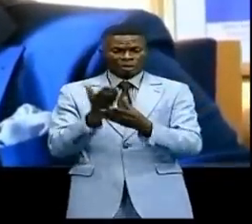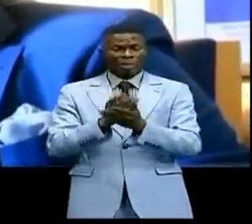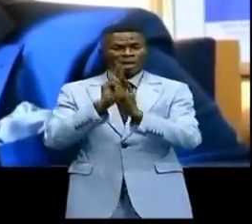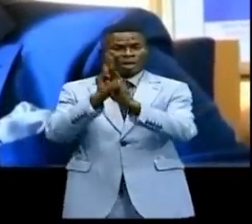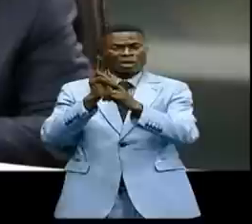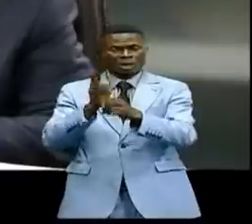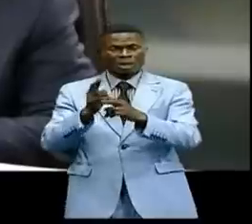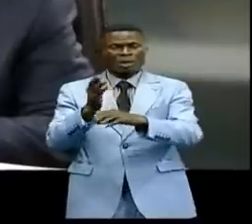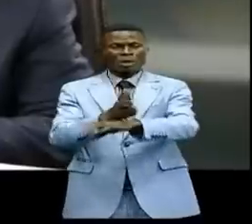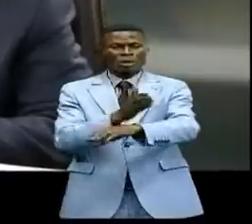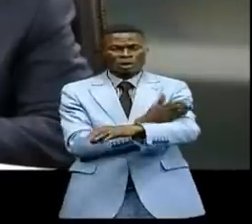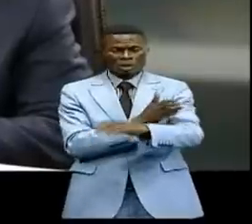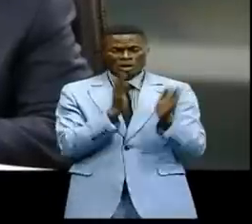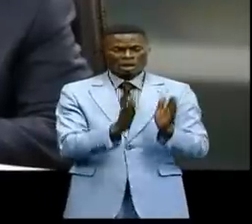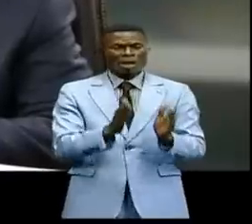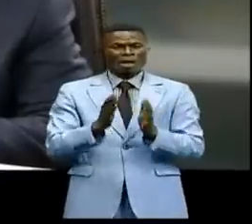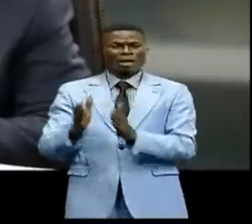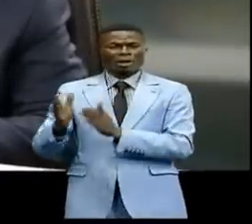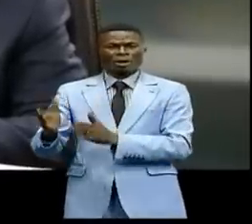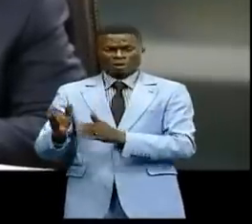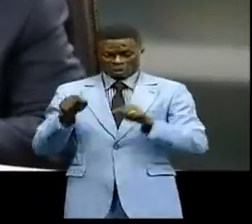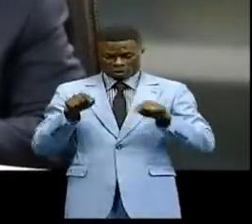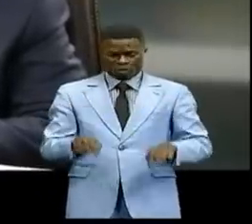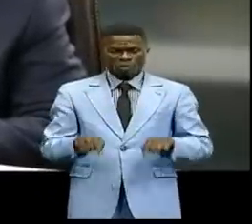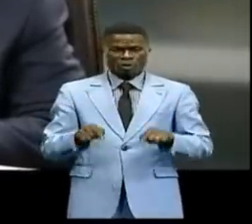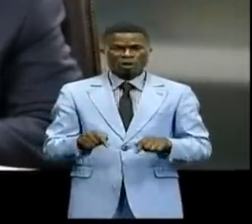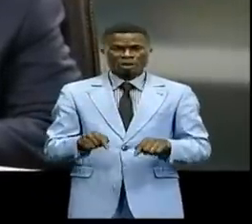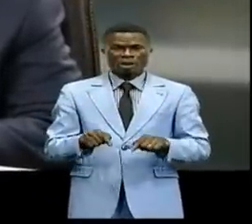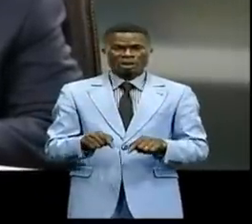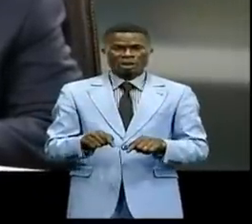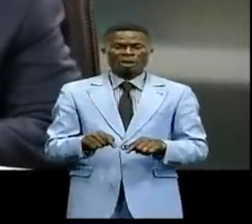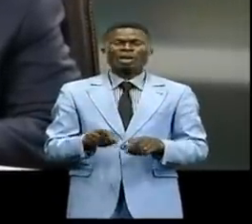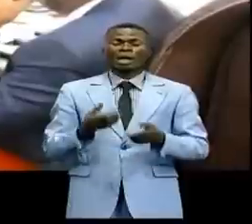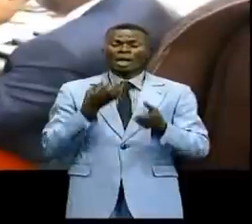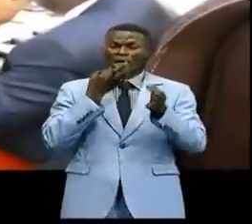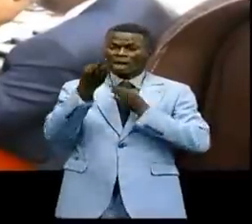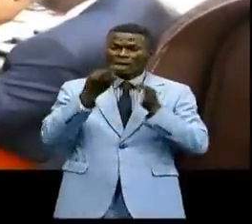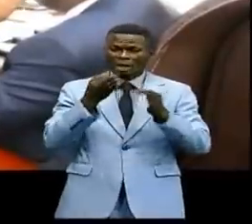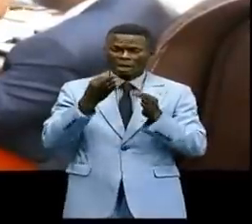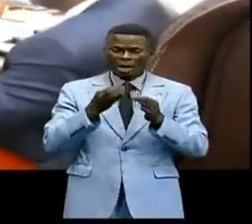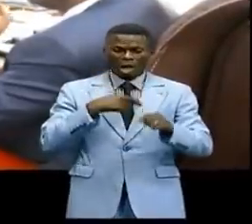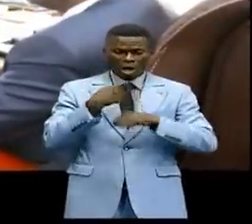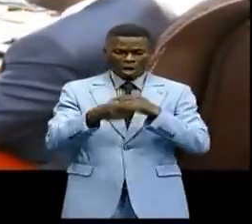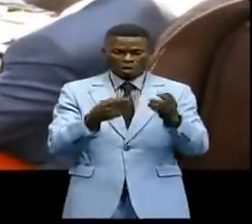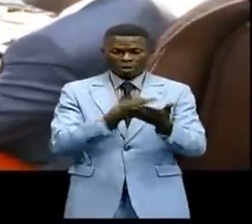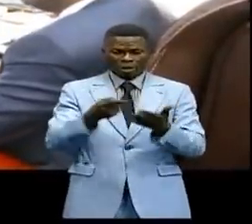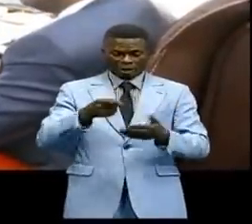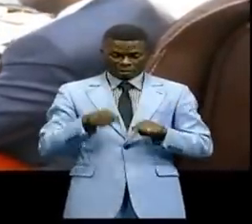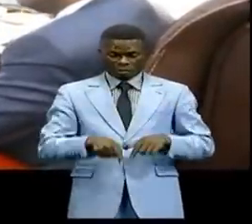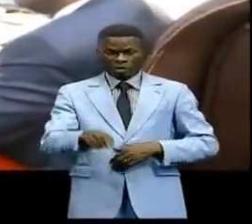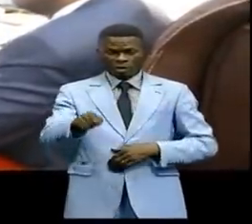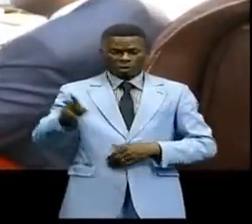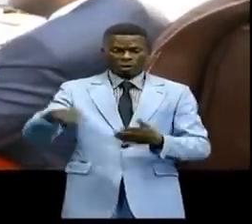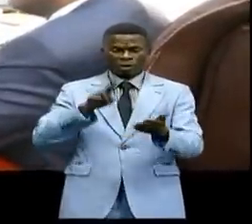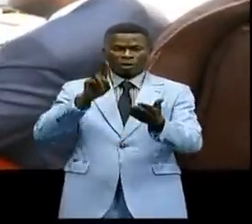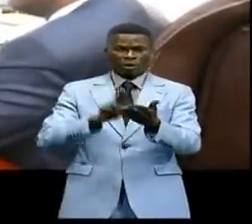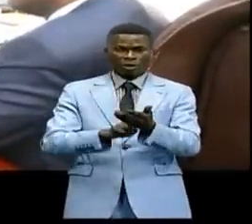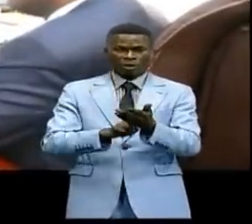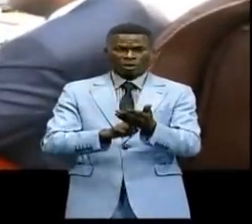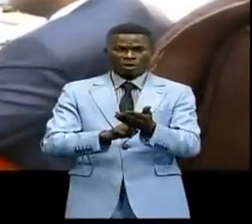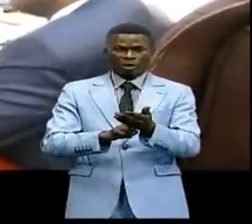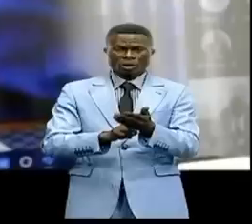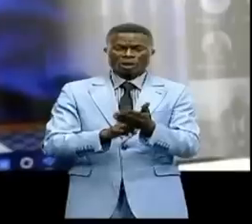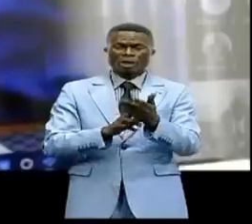de l'avancement de préparatifs à ce jour, tout en indiquant qu'il a procédé cette semaine à la signature de l'avenant du